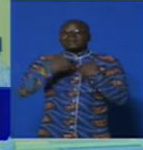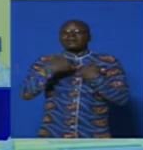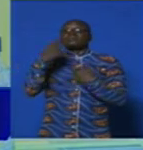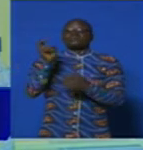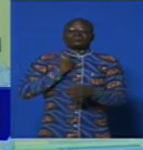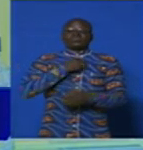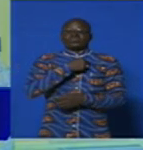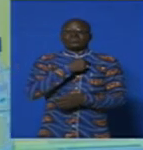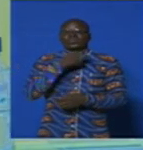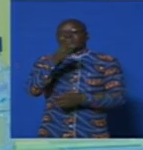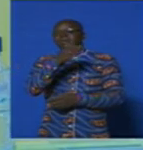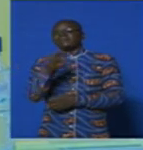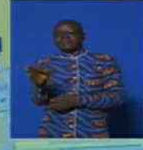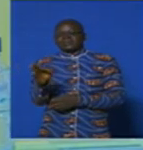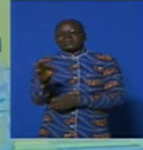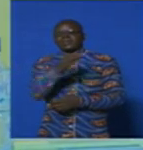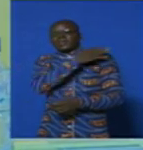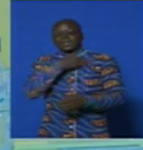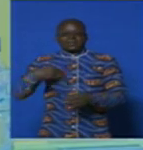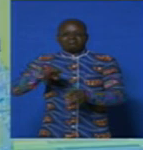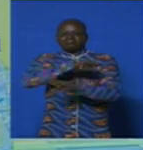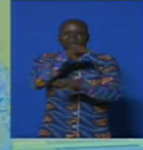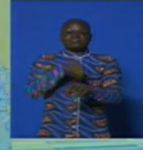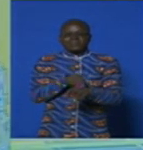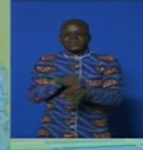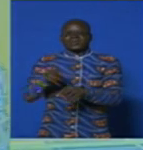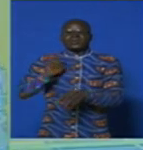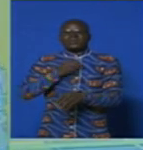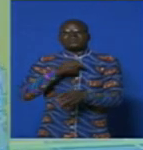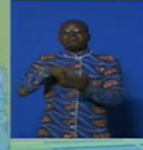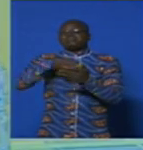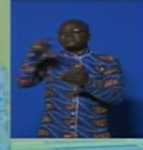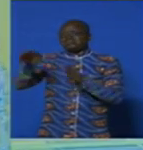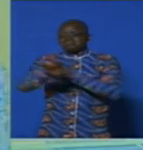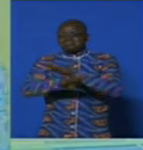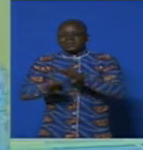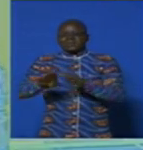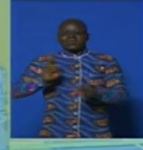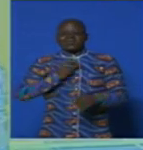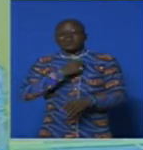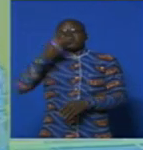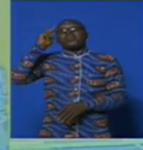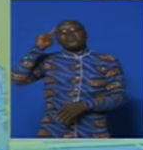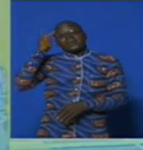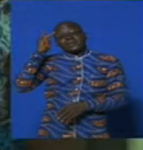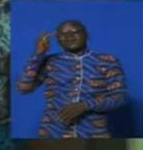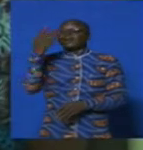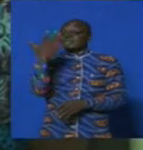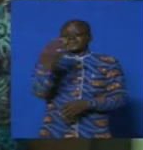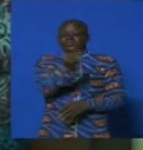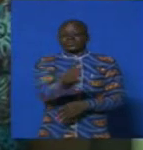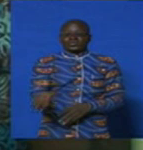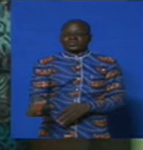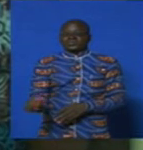le Burkina Faso et le Mali. Nous devons le fait d'être tombés si bas, nous pensons, à 5 défaillances fondamentales.